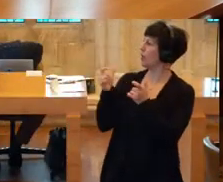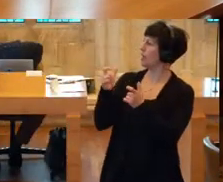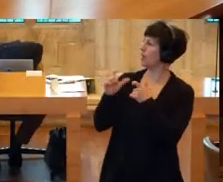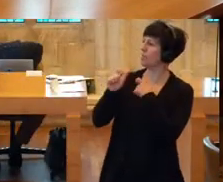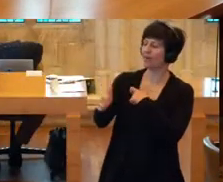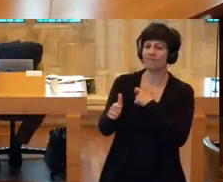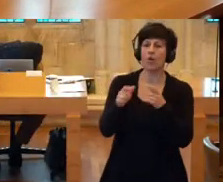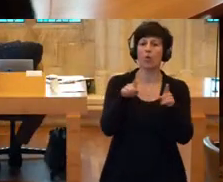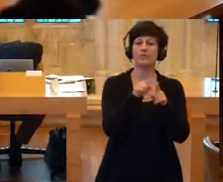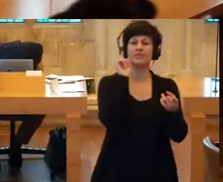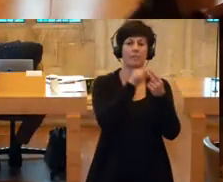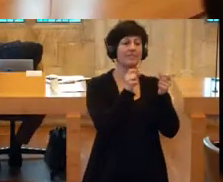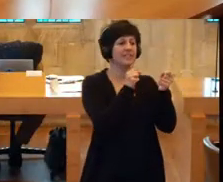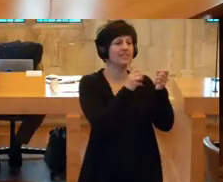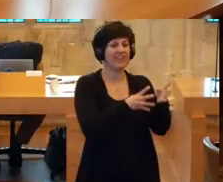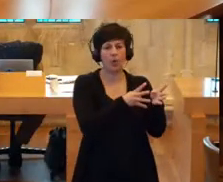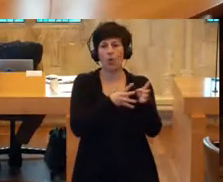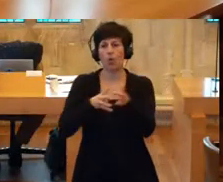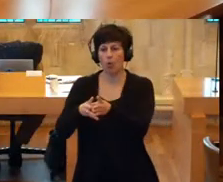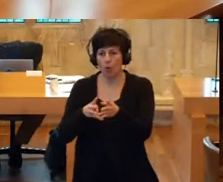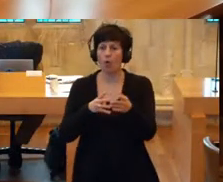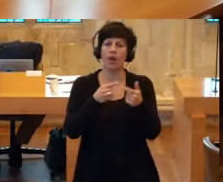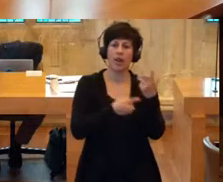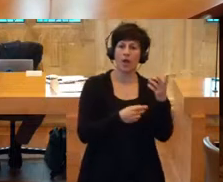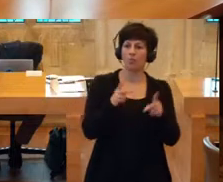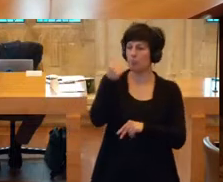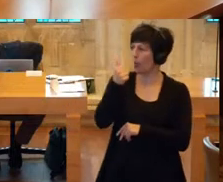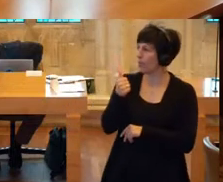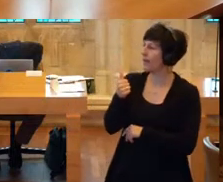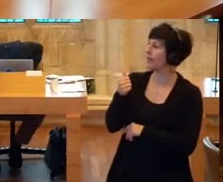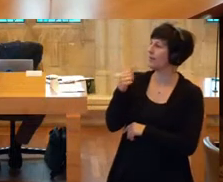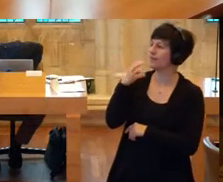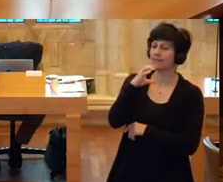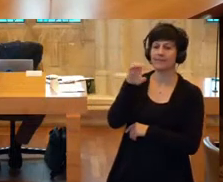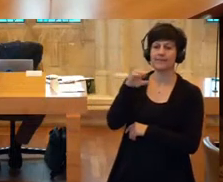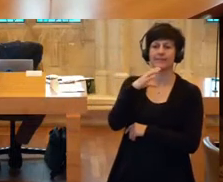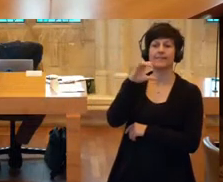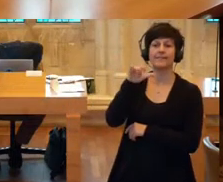sujet des vélos, il y a plusieurs sujets. Donc Cécile, pour commencer.